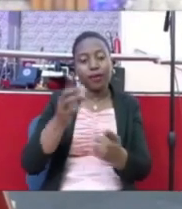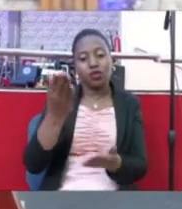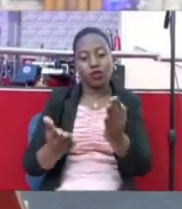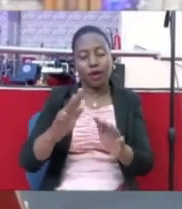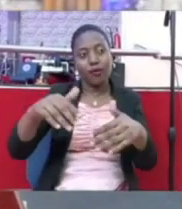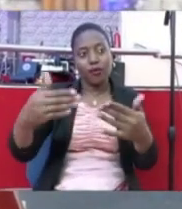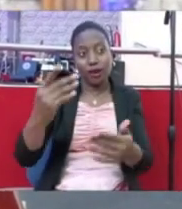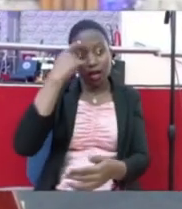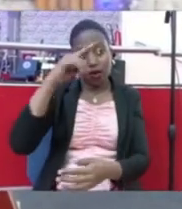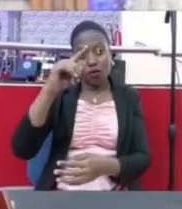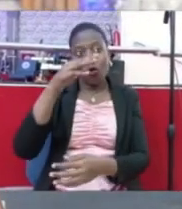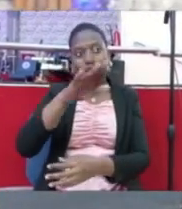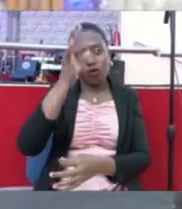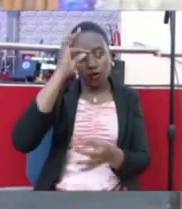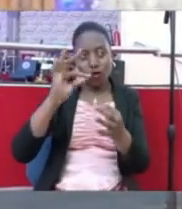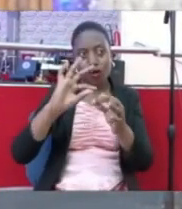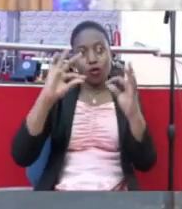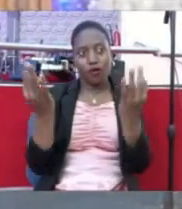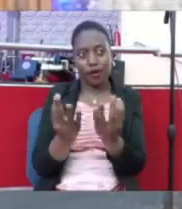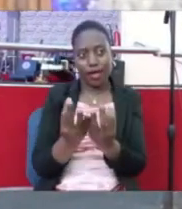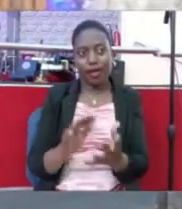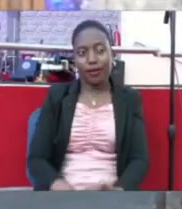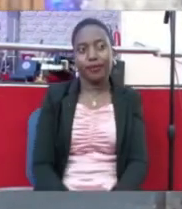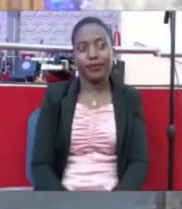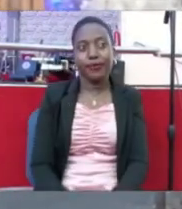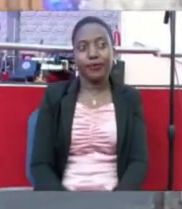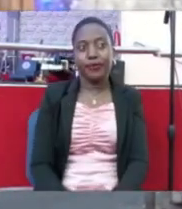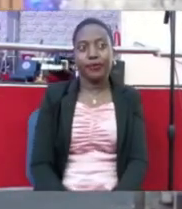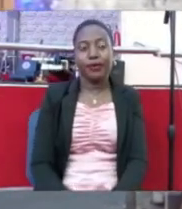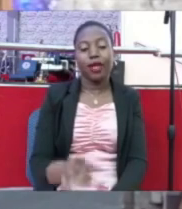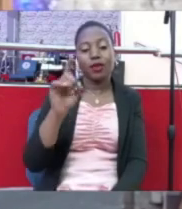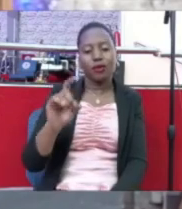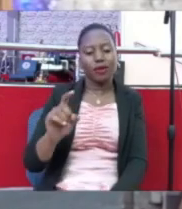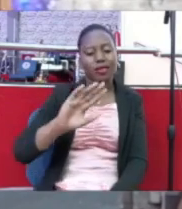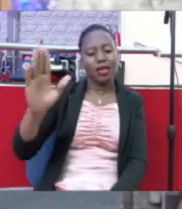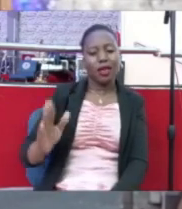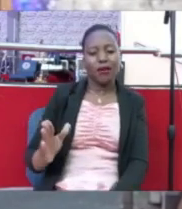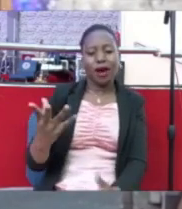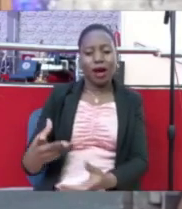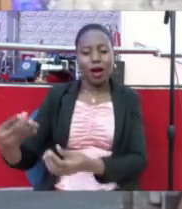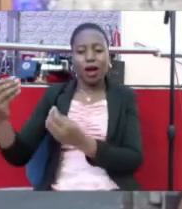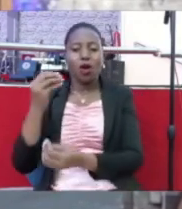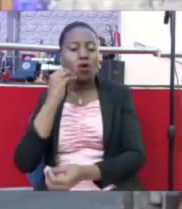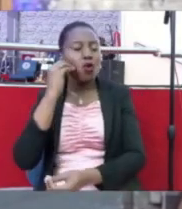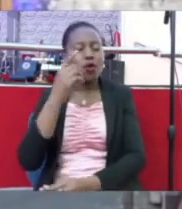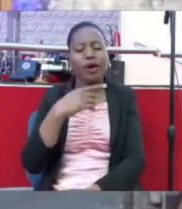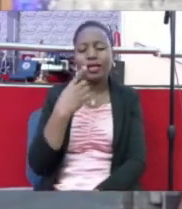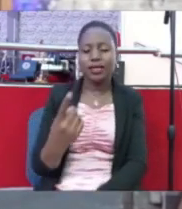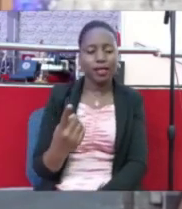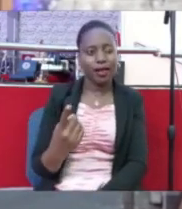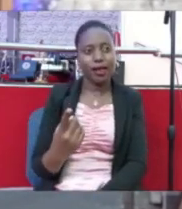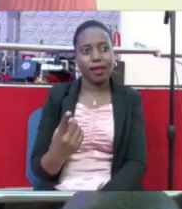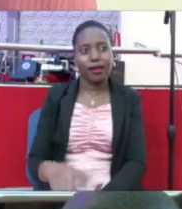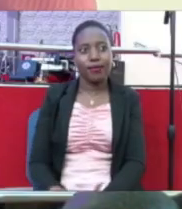family. Kwamba ukaweze kupatia jamii yako mahitaji yake. You should never go home and say, haufai kwenda